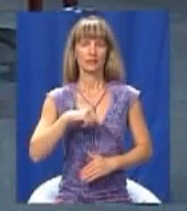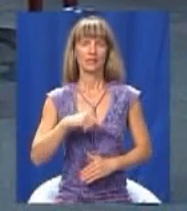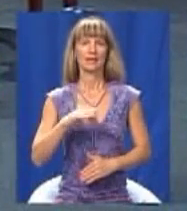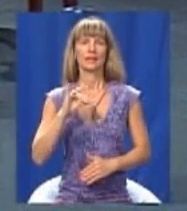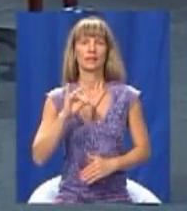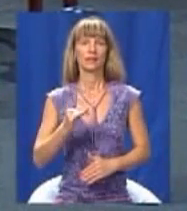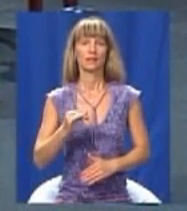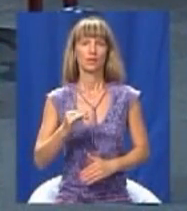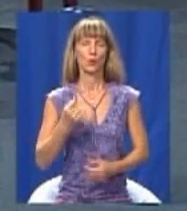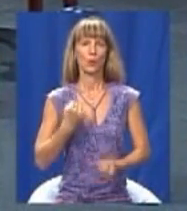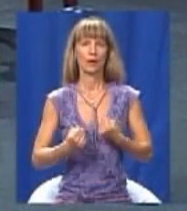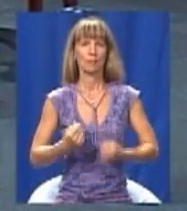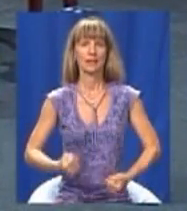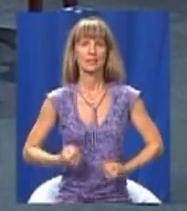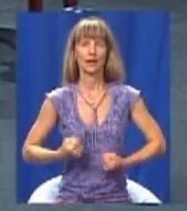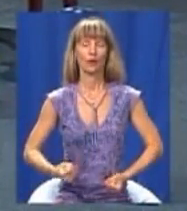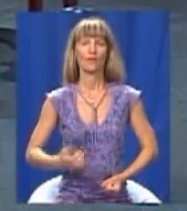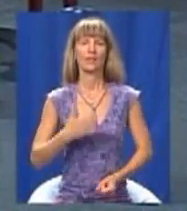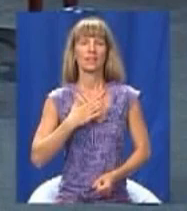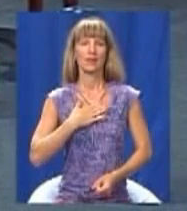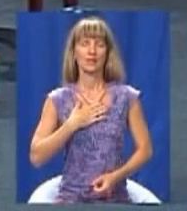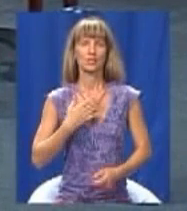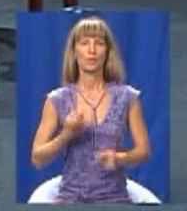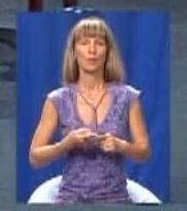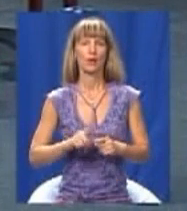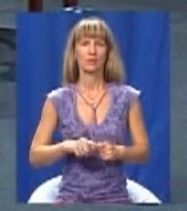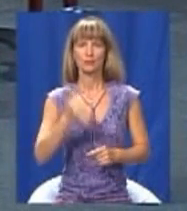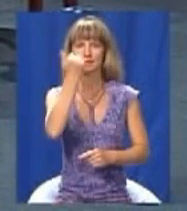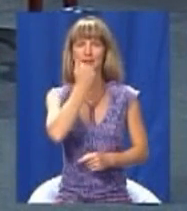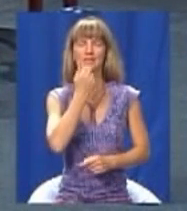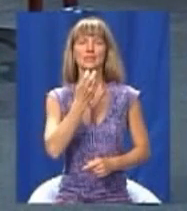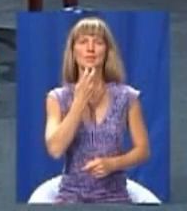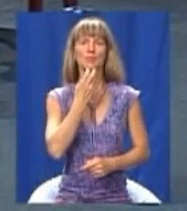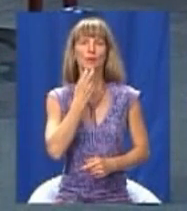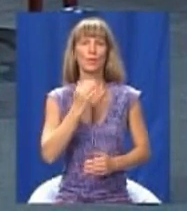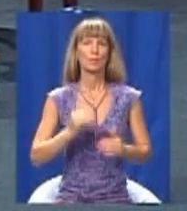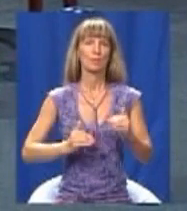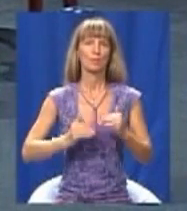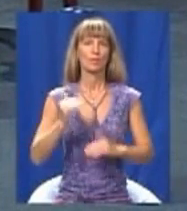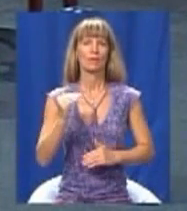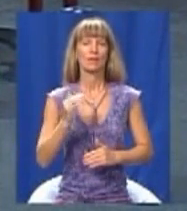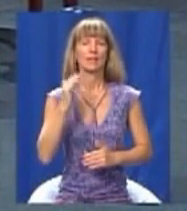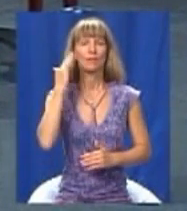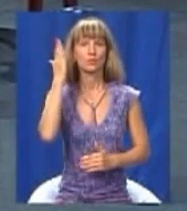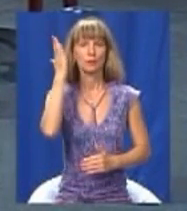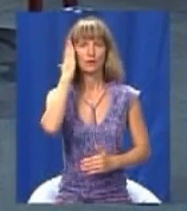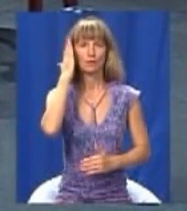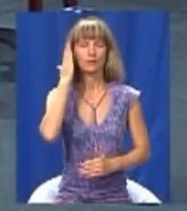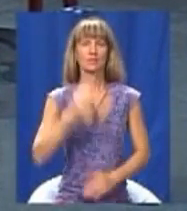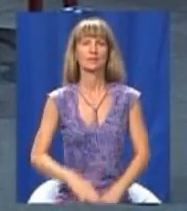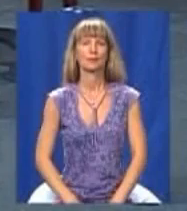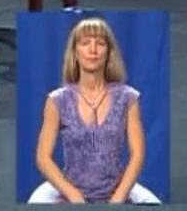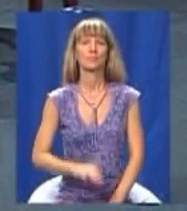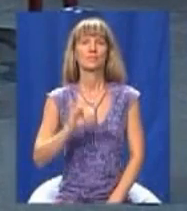і укріплює здоров'я наше. Тому ж також завдяки сміху підвищуються творчі здібності.